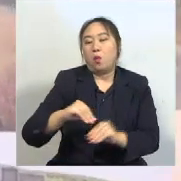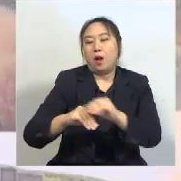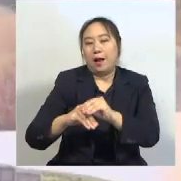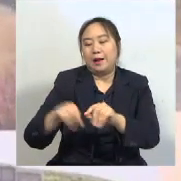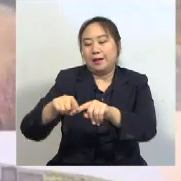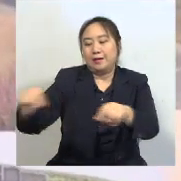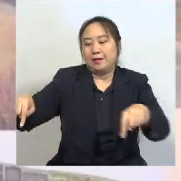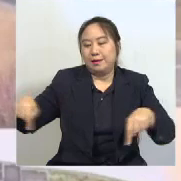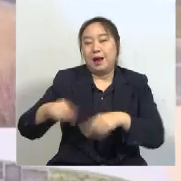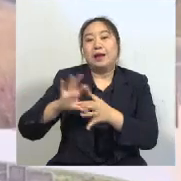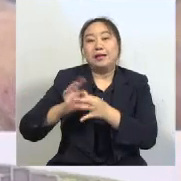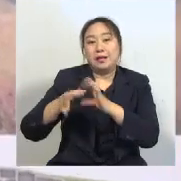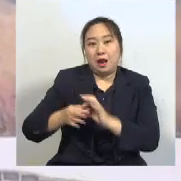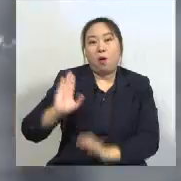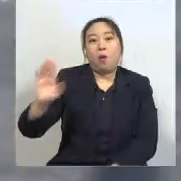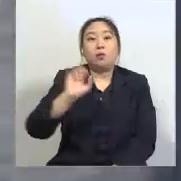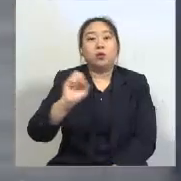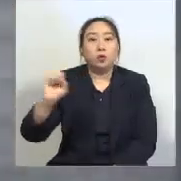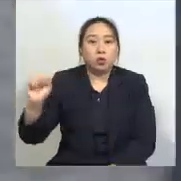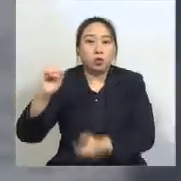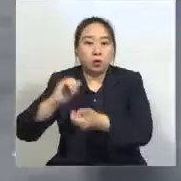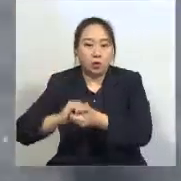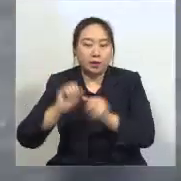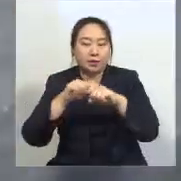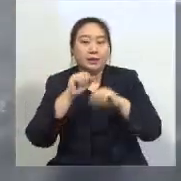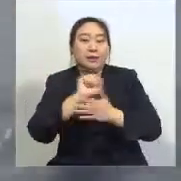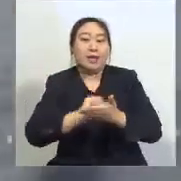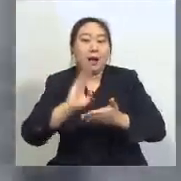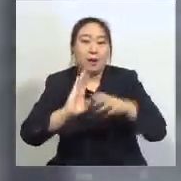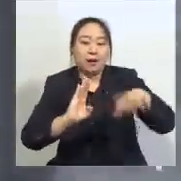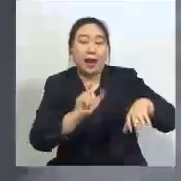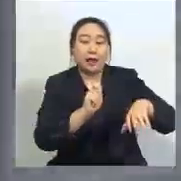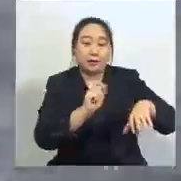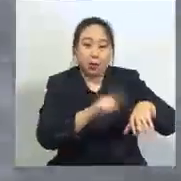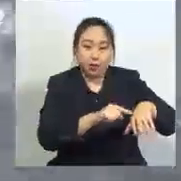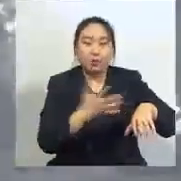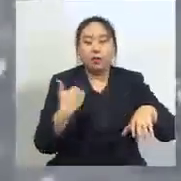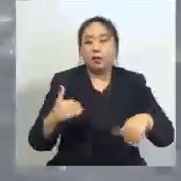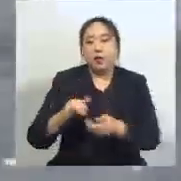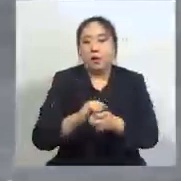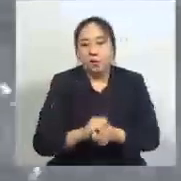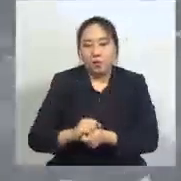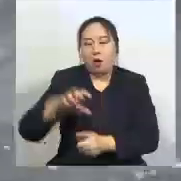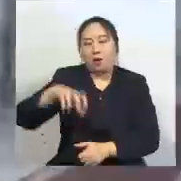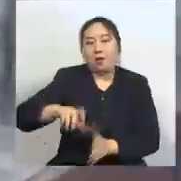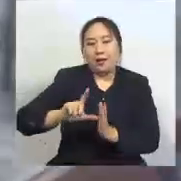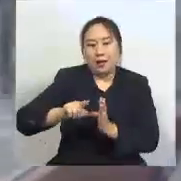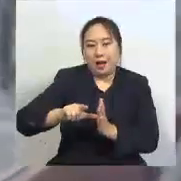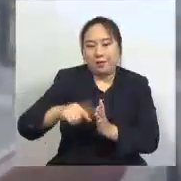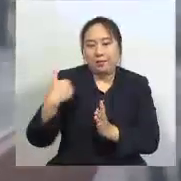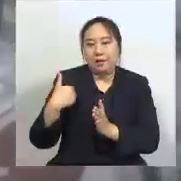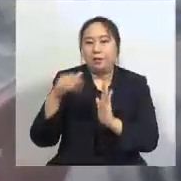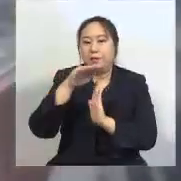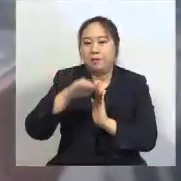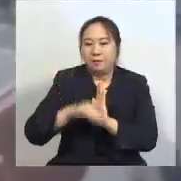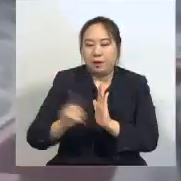าพัฒน์ที่ทางสสส.ได้ร่วมกับสถาบันอาสมศิลป์โดยความร่วมมือในการทำงานกับสำนักราชเลขาธิการโดยใช้กระบวน